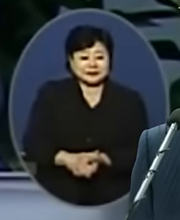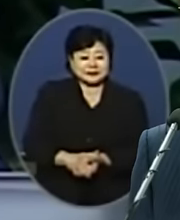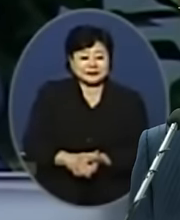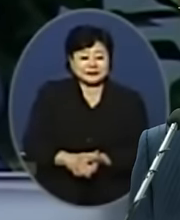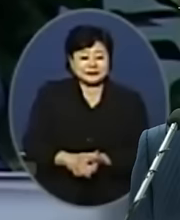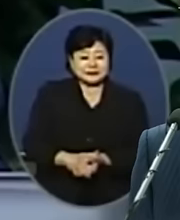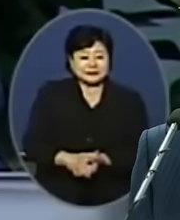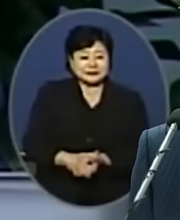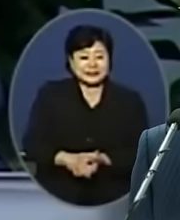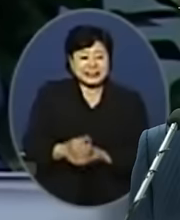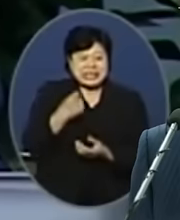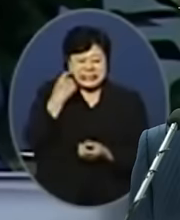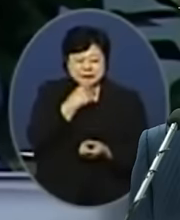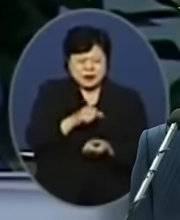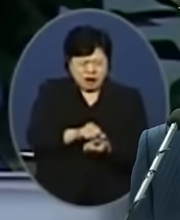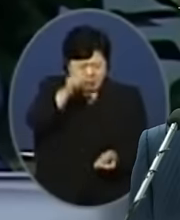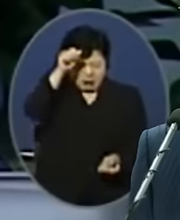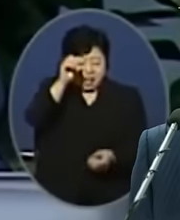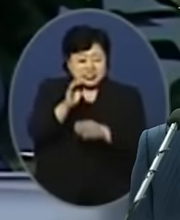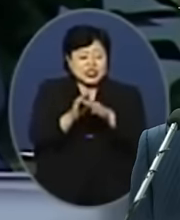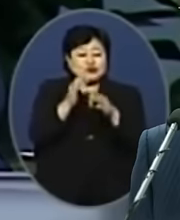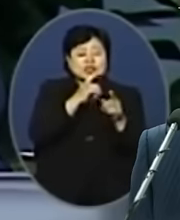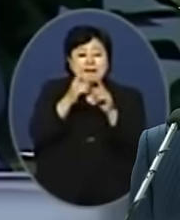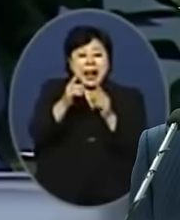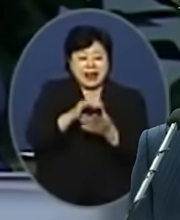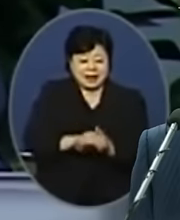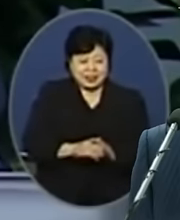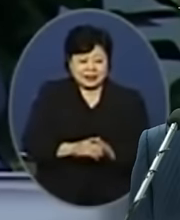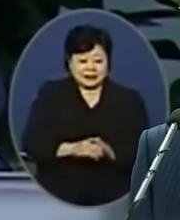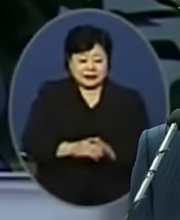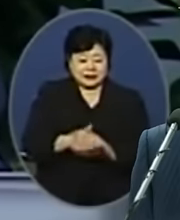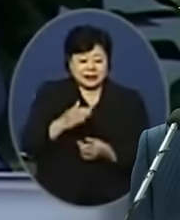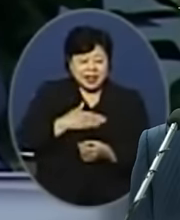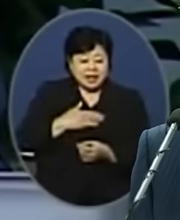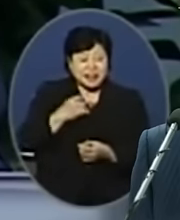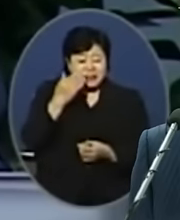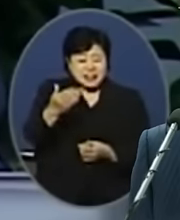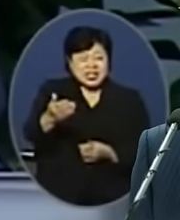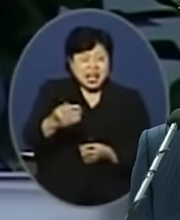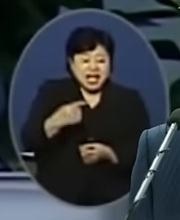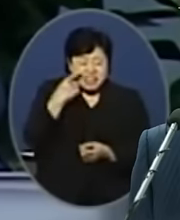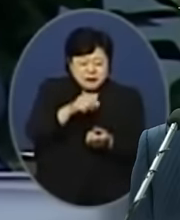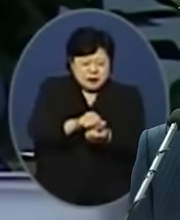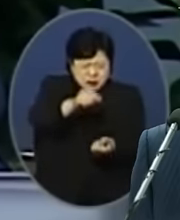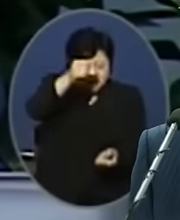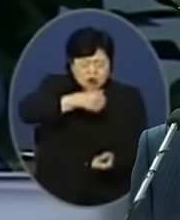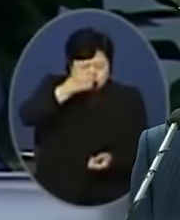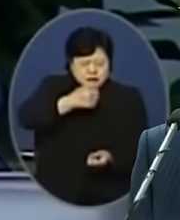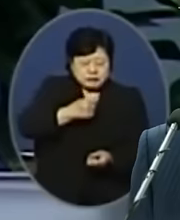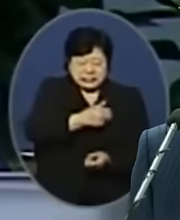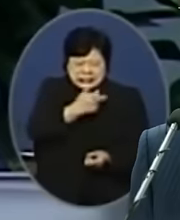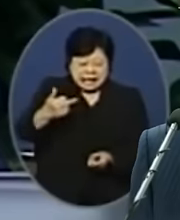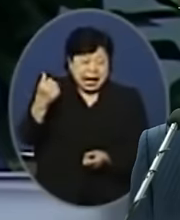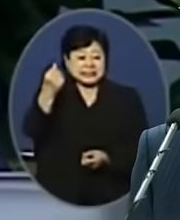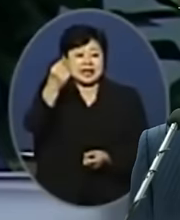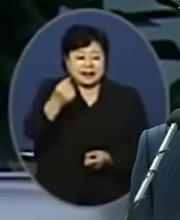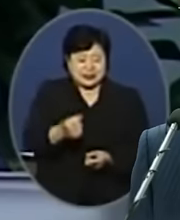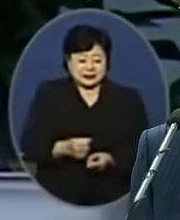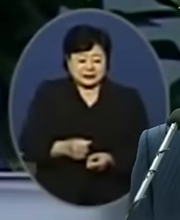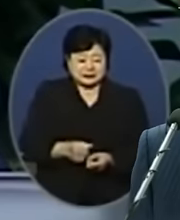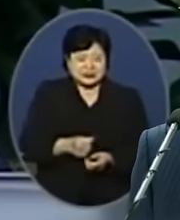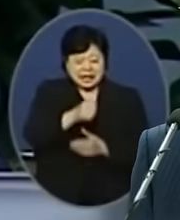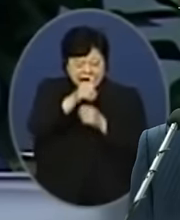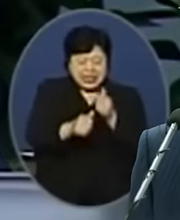내 입을 넓게 열라 내가 채우리라는 말은 내가 입을 큰 꿈을 꾸어라 그러면